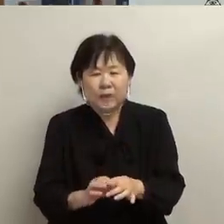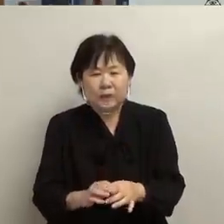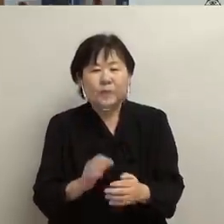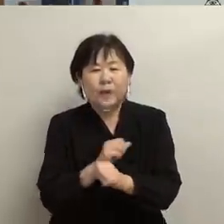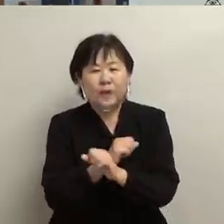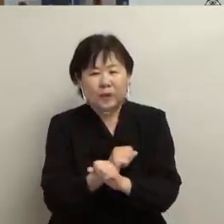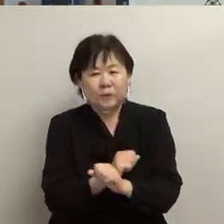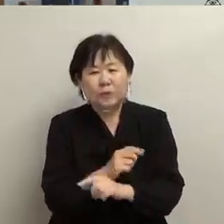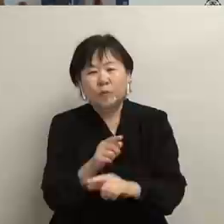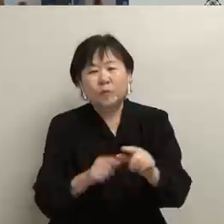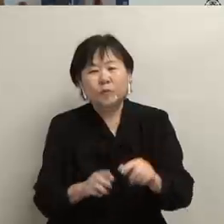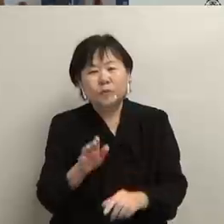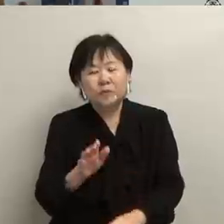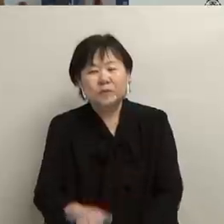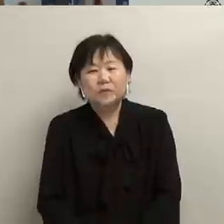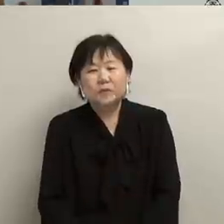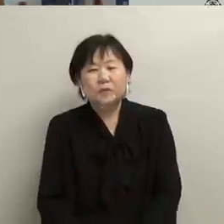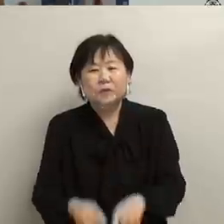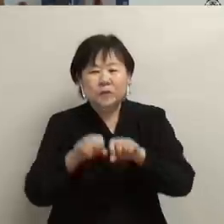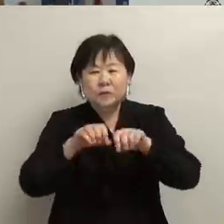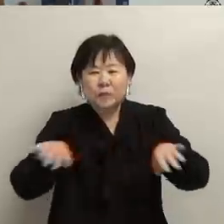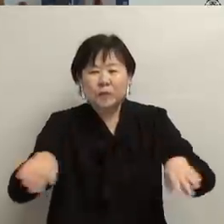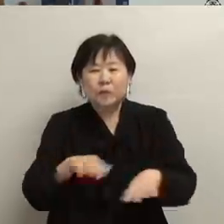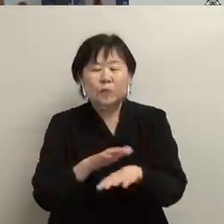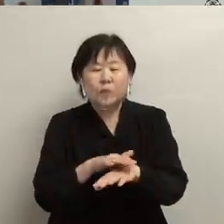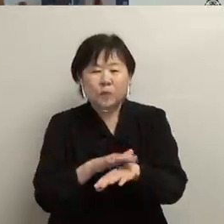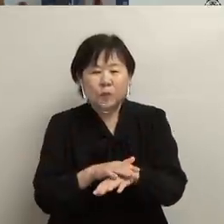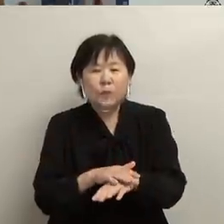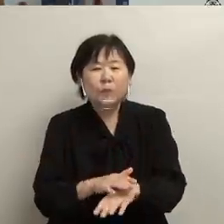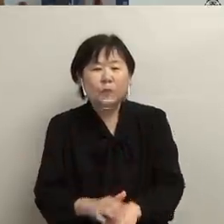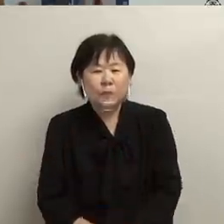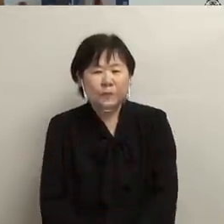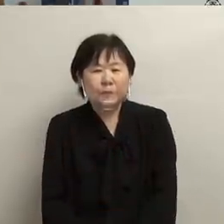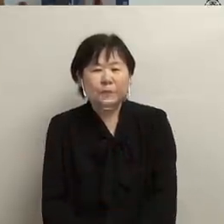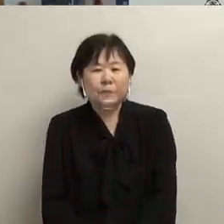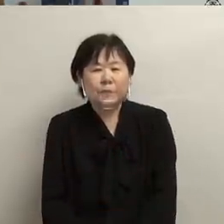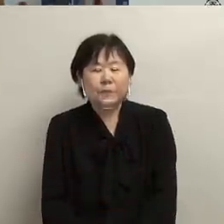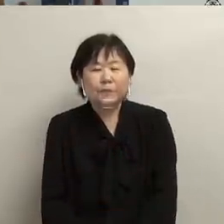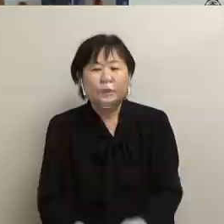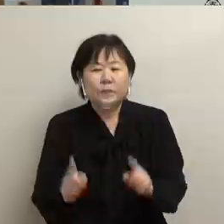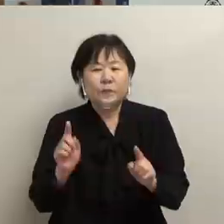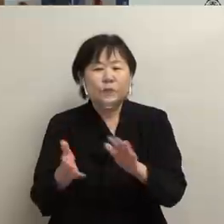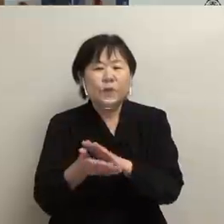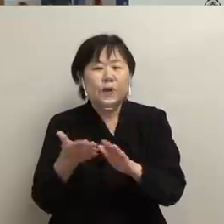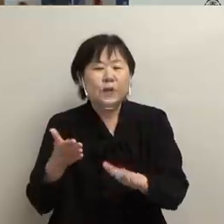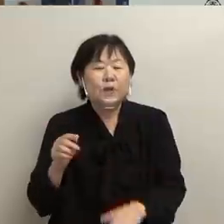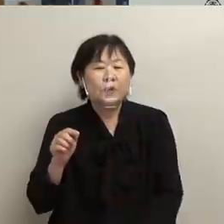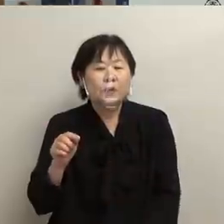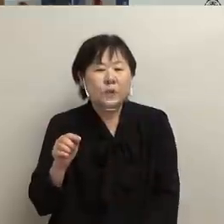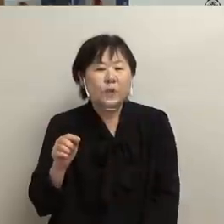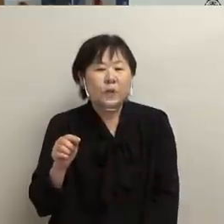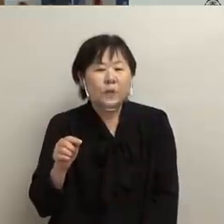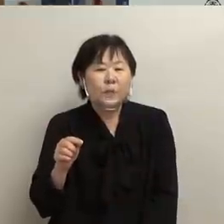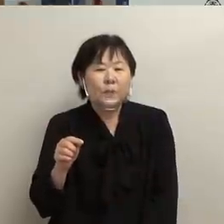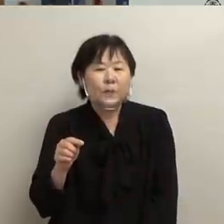です当然あの周知の方法なのであの正拳ドアの群馬県のライン